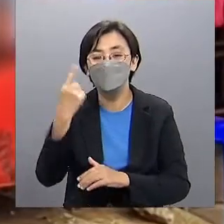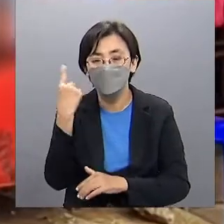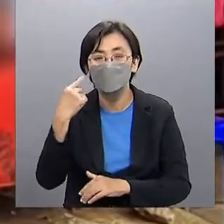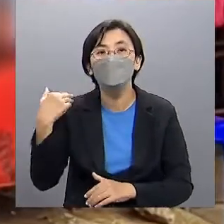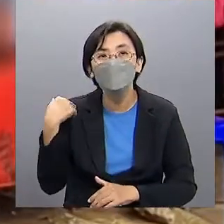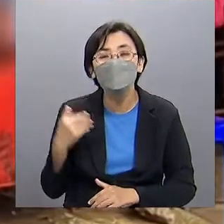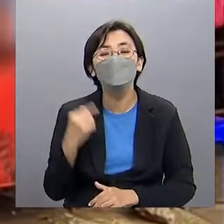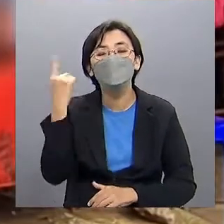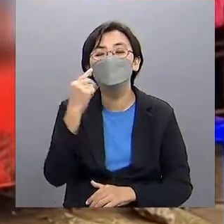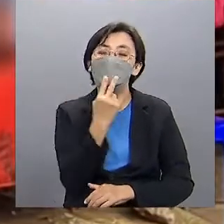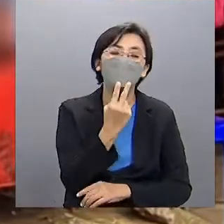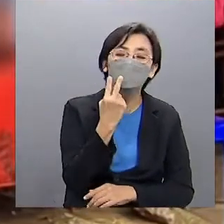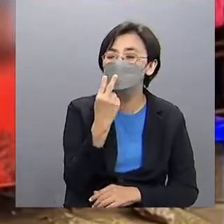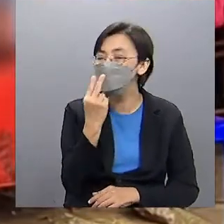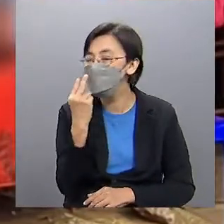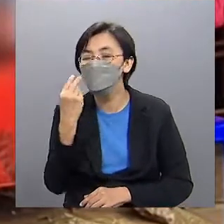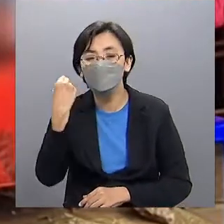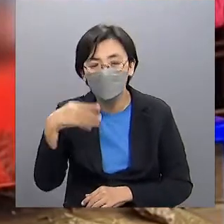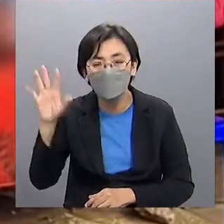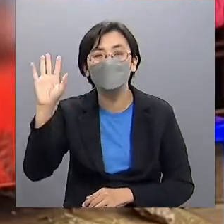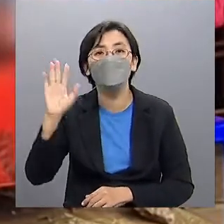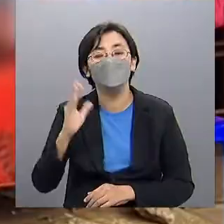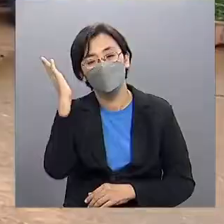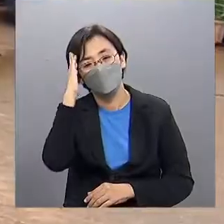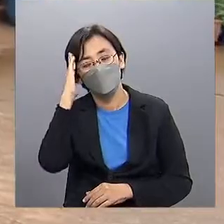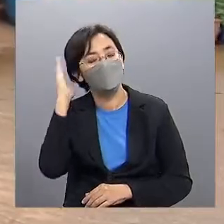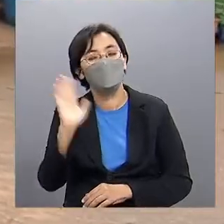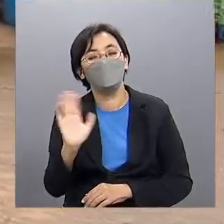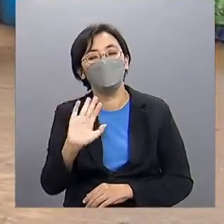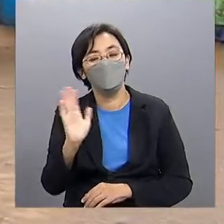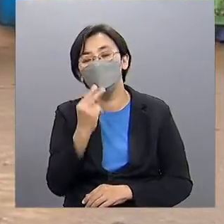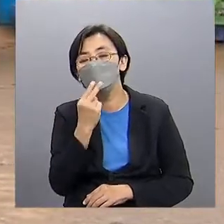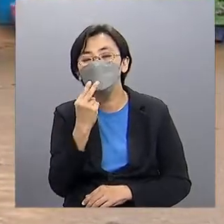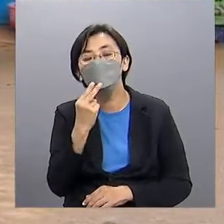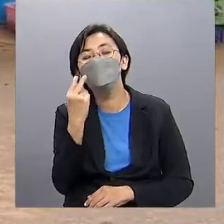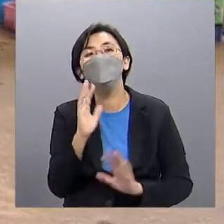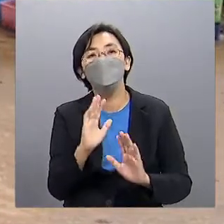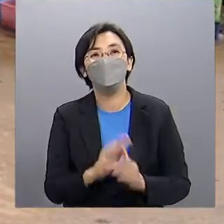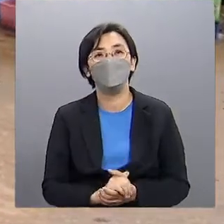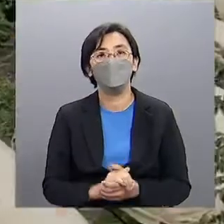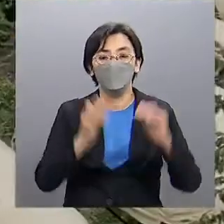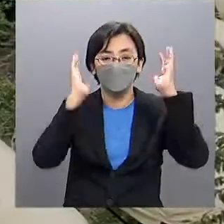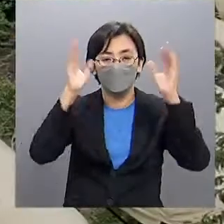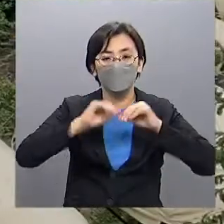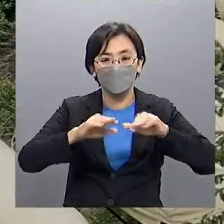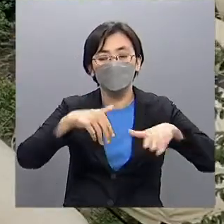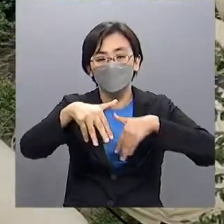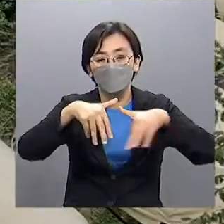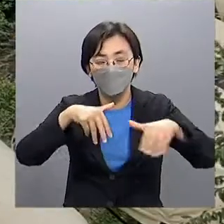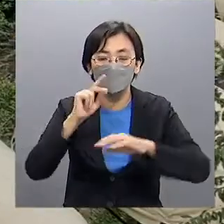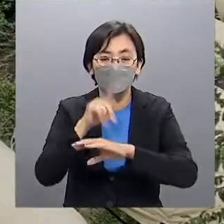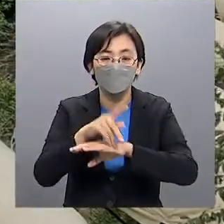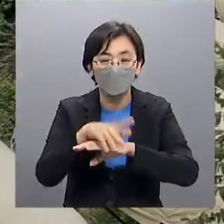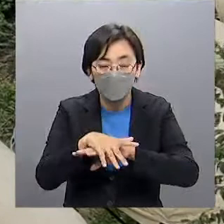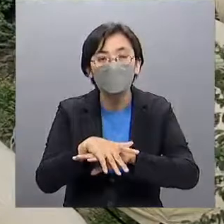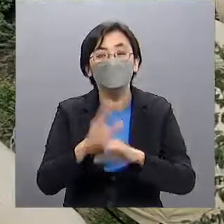ชมแล้วเดินทางกลับโดยไม่พักค้างคืนดังนั้นการประชาสัมพันธ์ทางเครือข่ายสังคมออนไลน์จึงเป็นแนวทางเร่